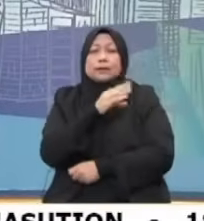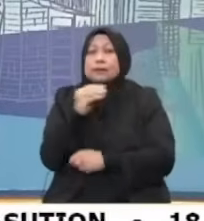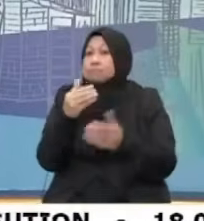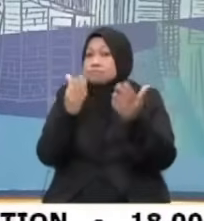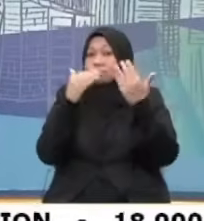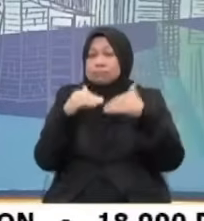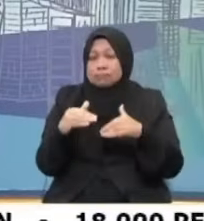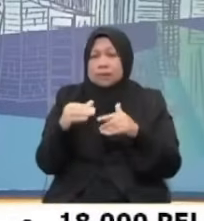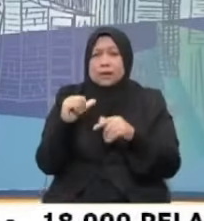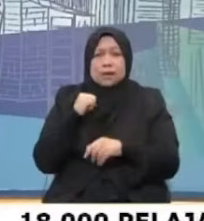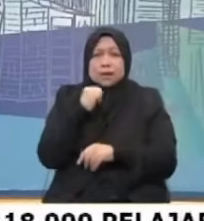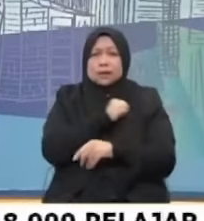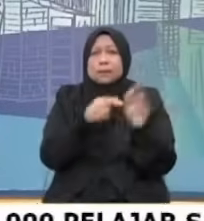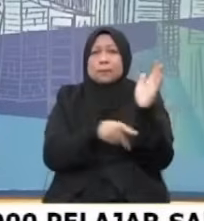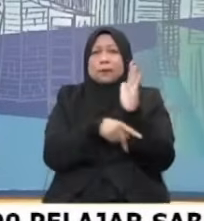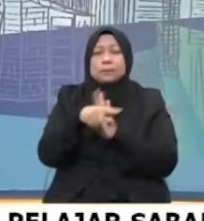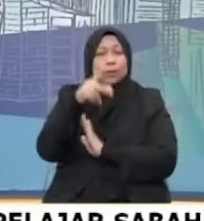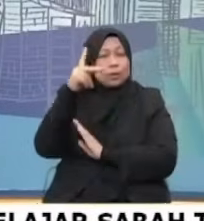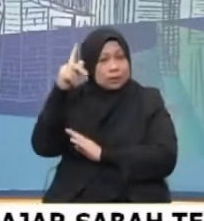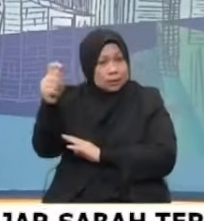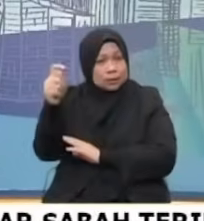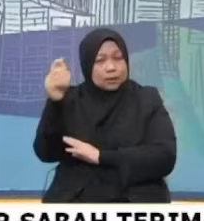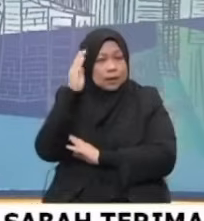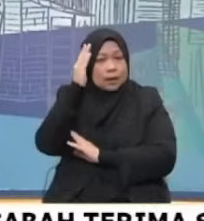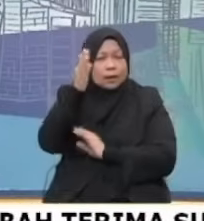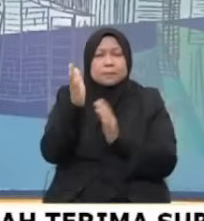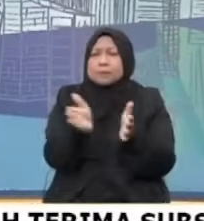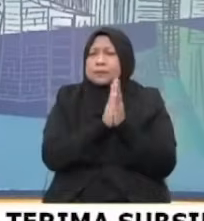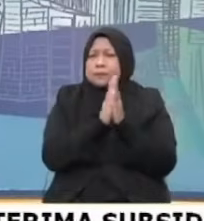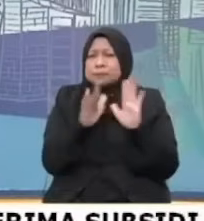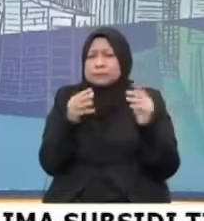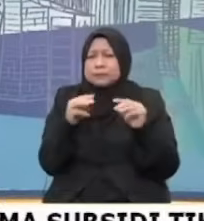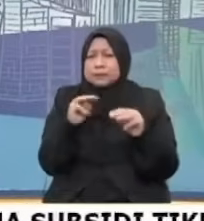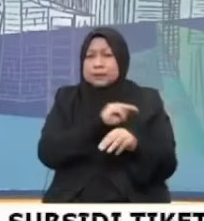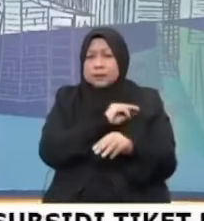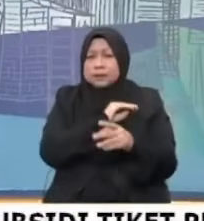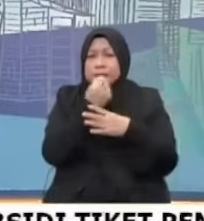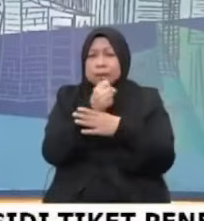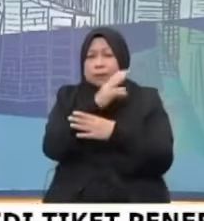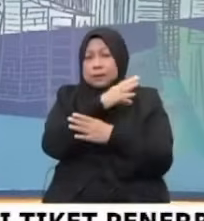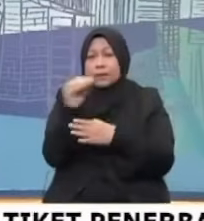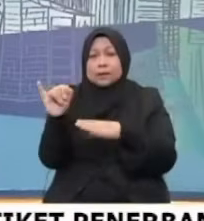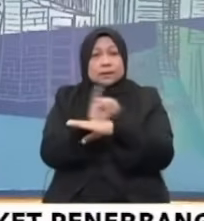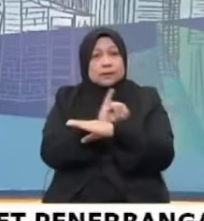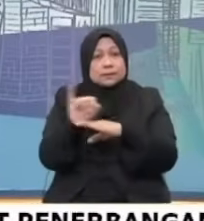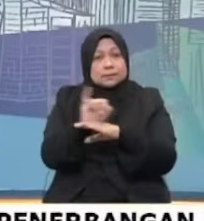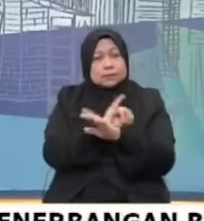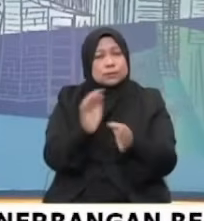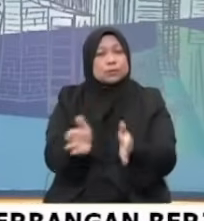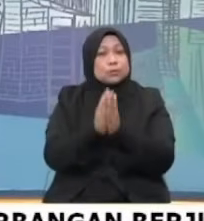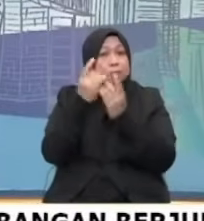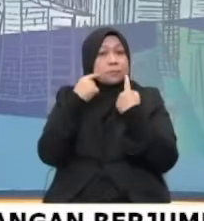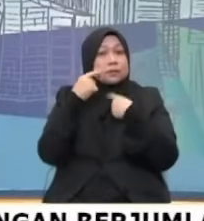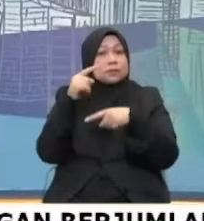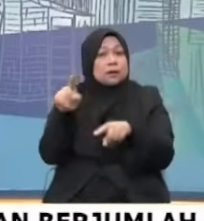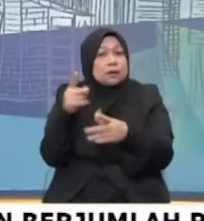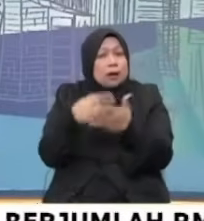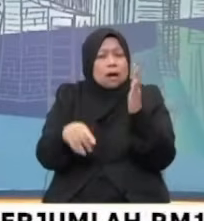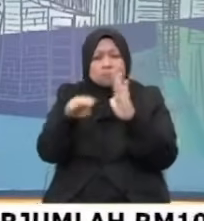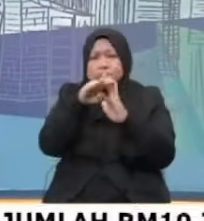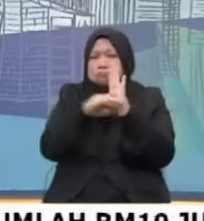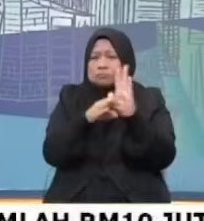seterusnya ahli parlimen Kuala Terengganu akan meminta menteri pelaburan perdagangan dan industri untuk menyatakan